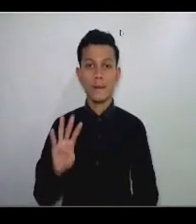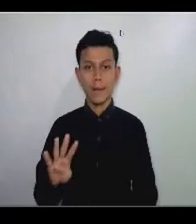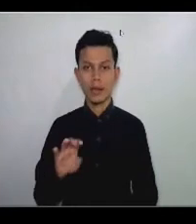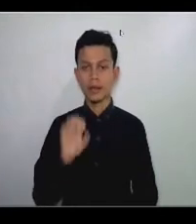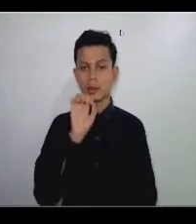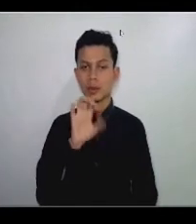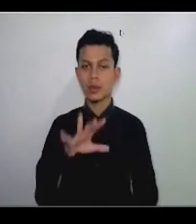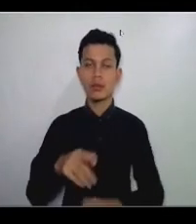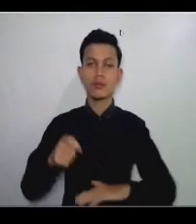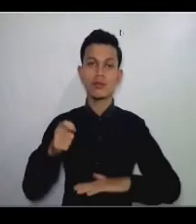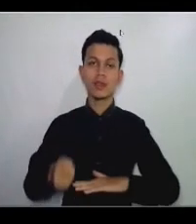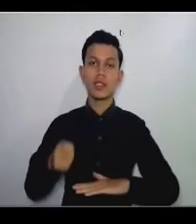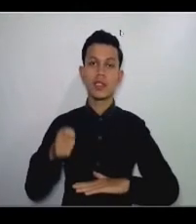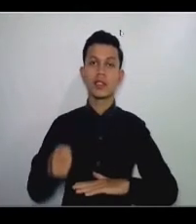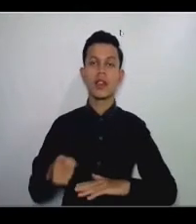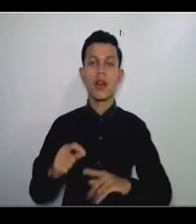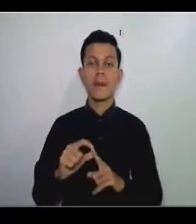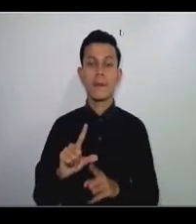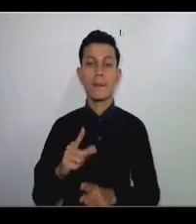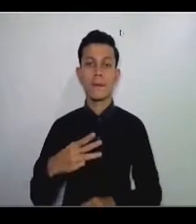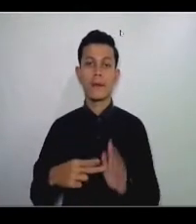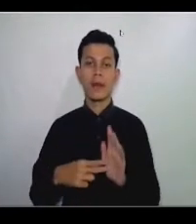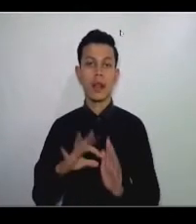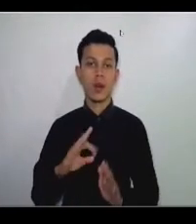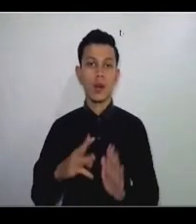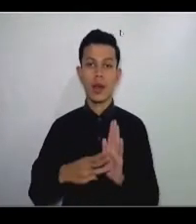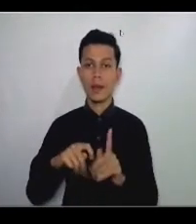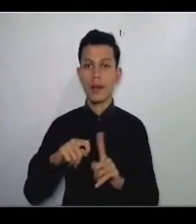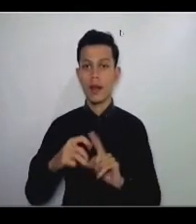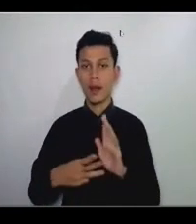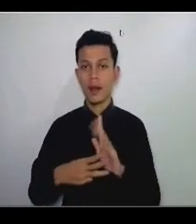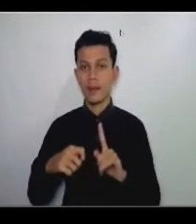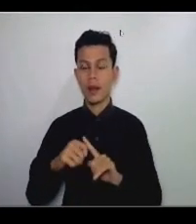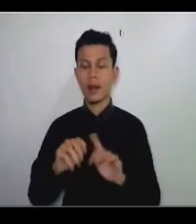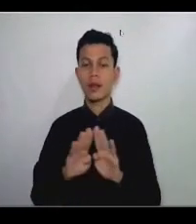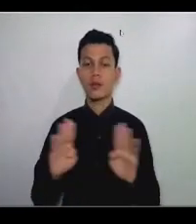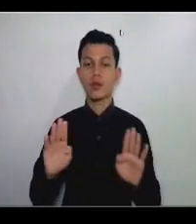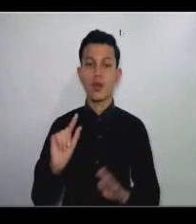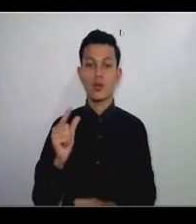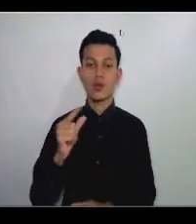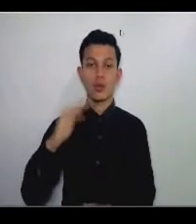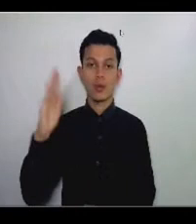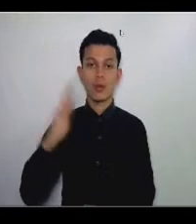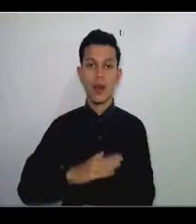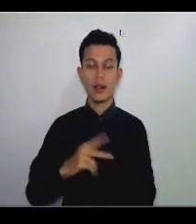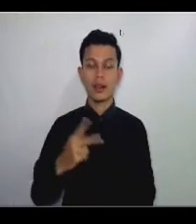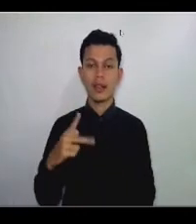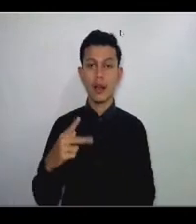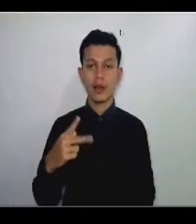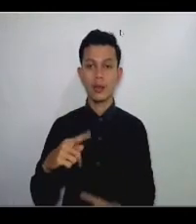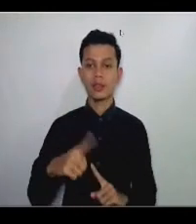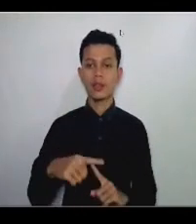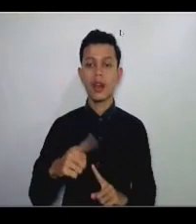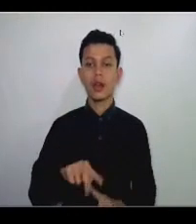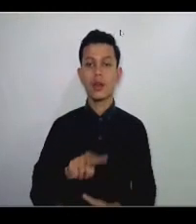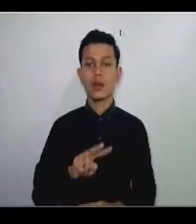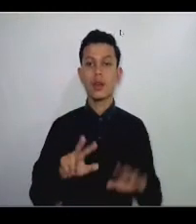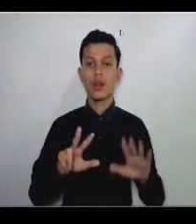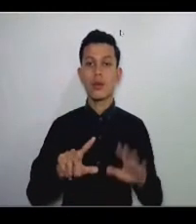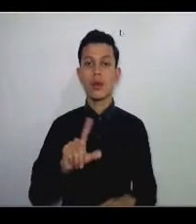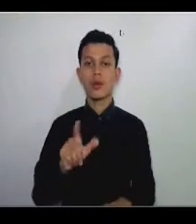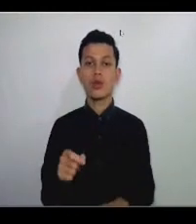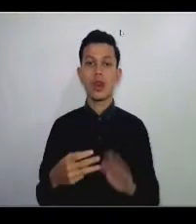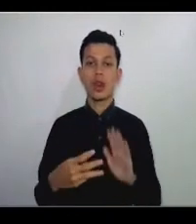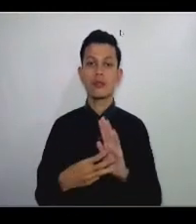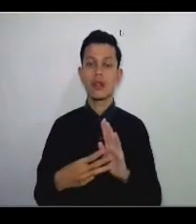dalam sidang pleno majelis kehormatan Mahkamah Konstitusi terbuka untuk umum Pada hari Kamis tanggal 28 bulan Maret